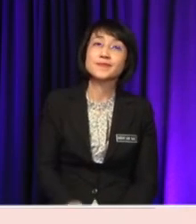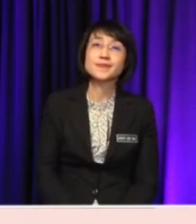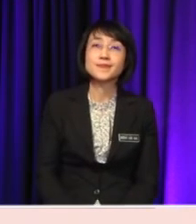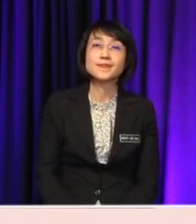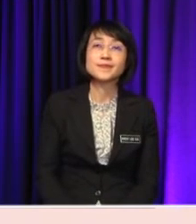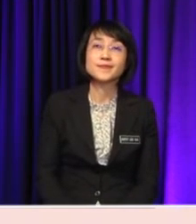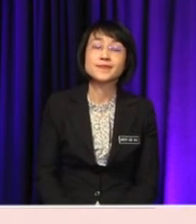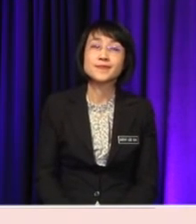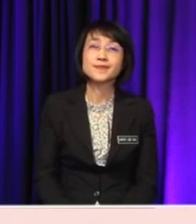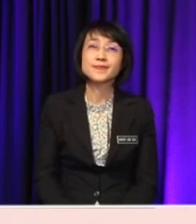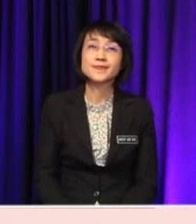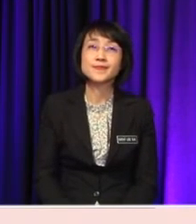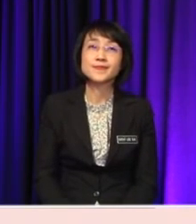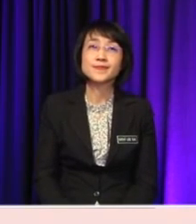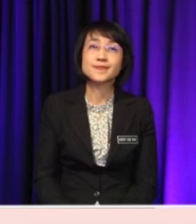Kenapa